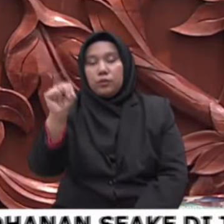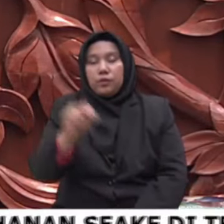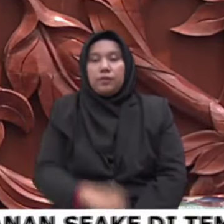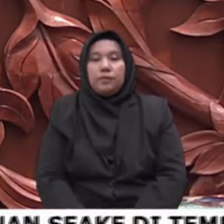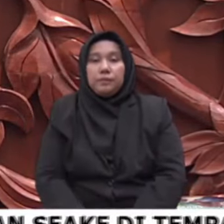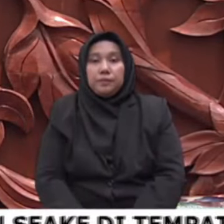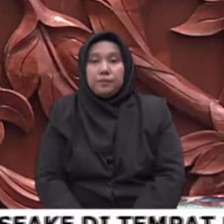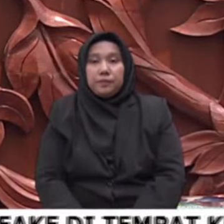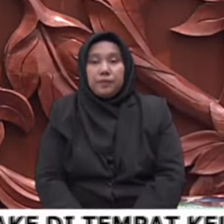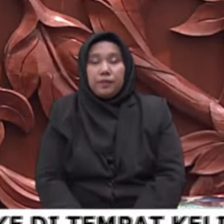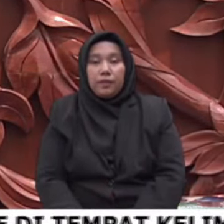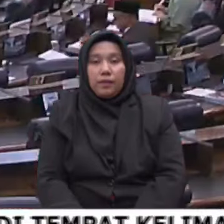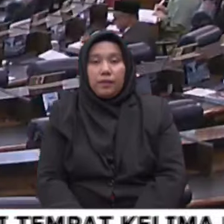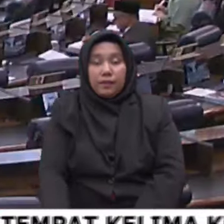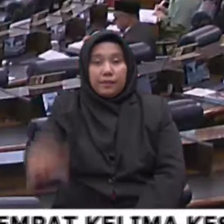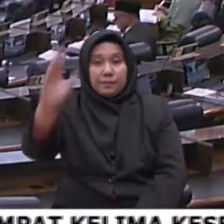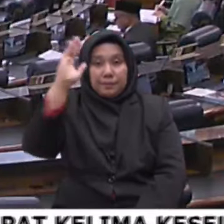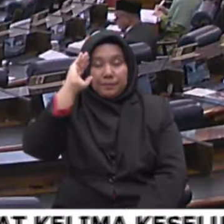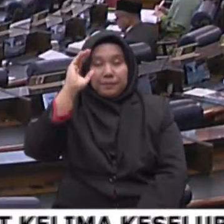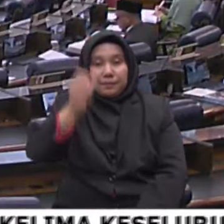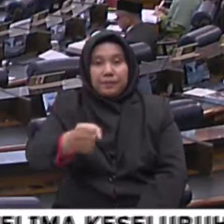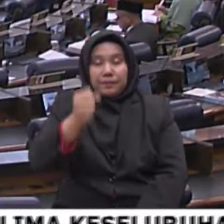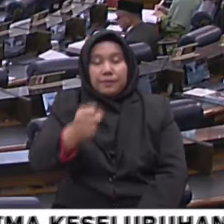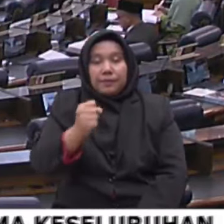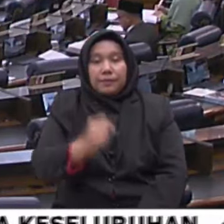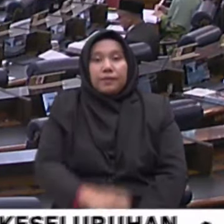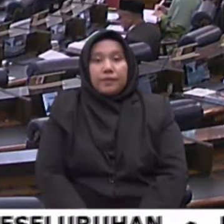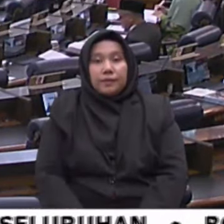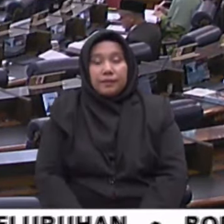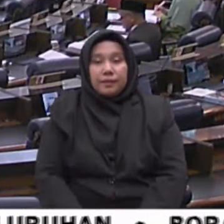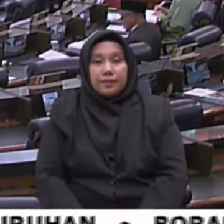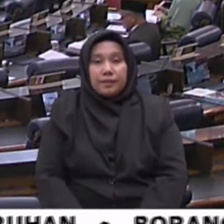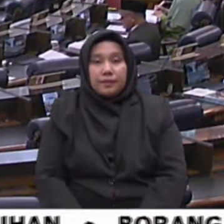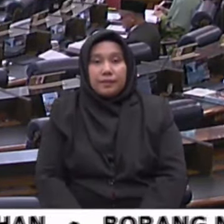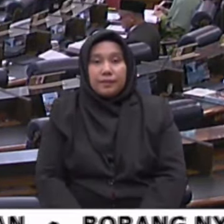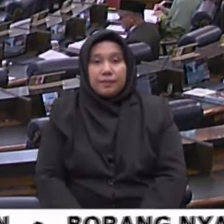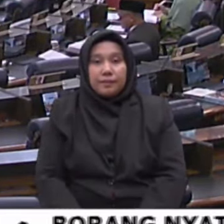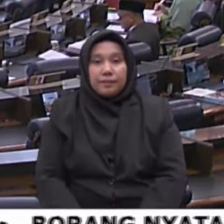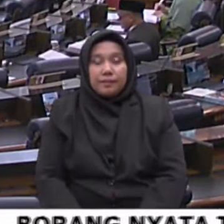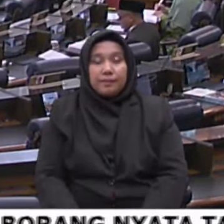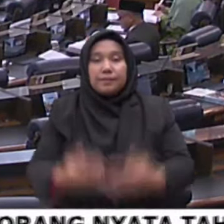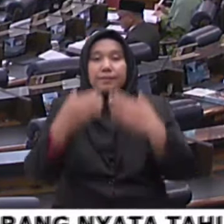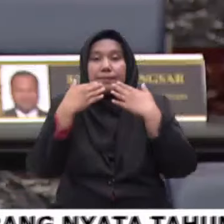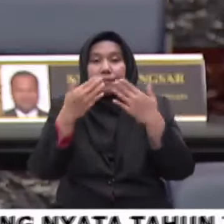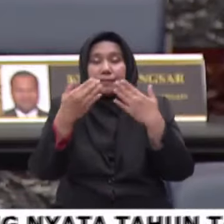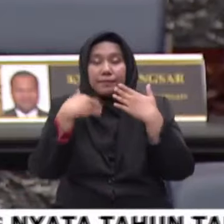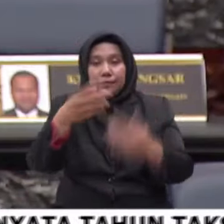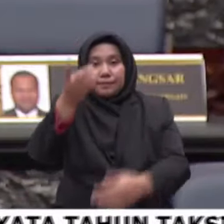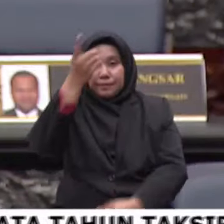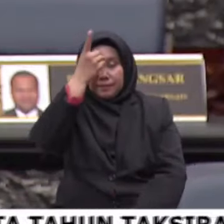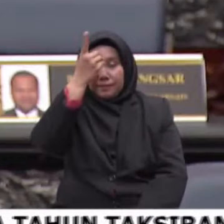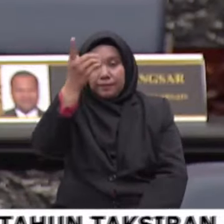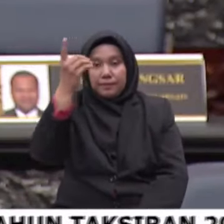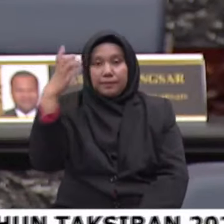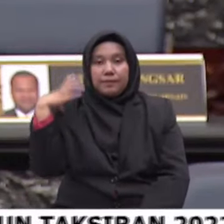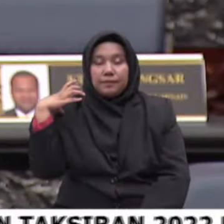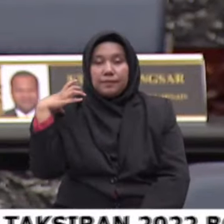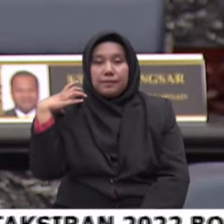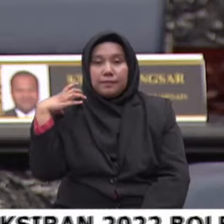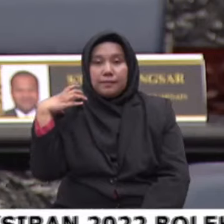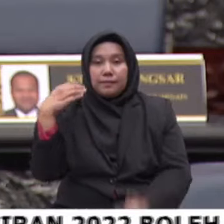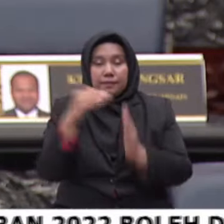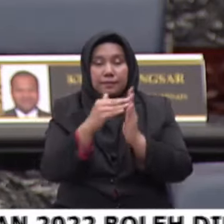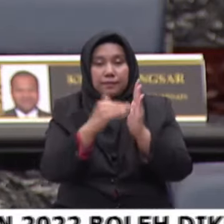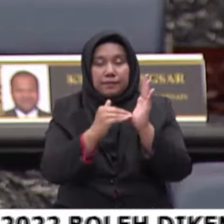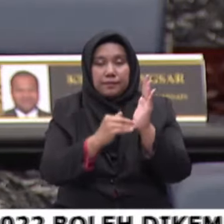Assalamualaikum warahmatullahi taala wabarakatuh. Terima kasih Datuk Pengerusi. Saya ke butiran